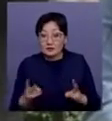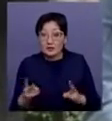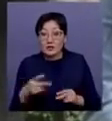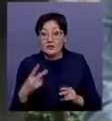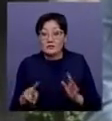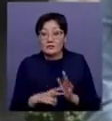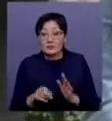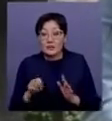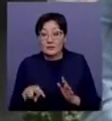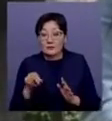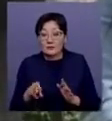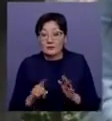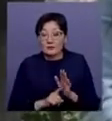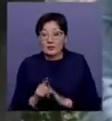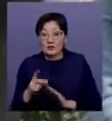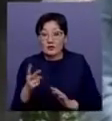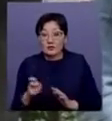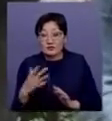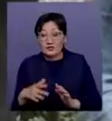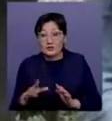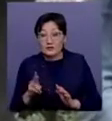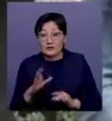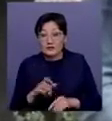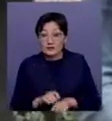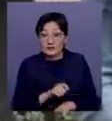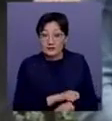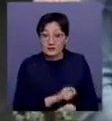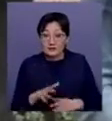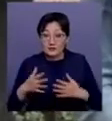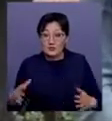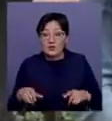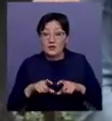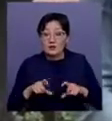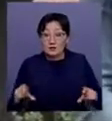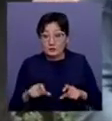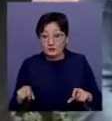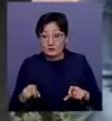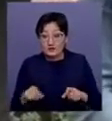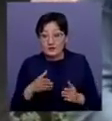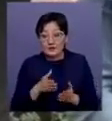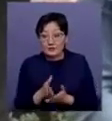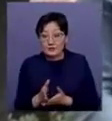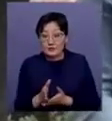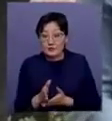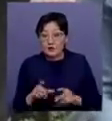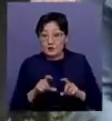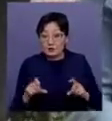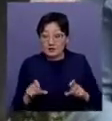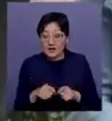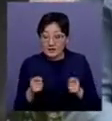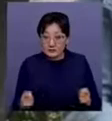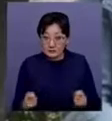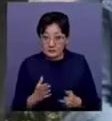сәуірден бастап аумағы 250 шаршы метрден аспайтын сауда орындарына кірмейтін дүкендер